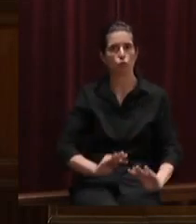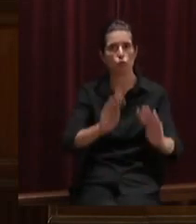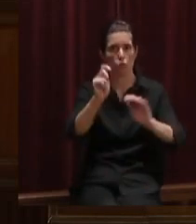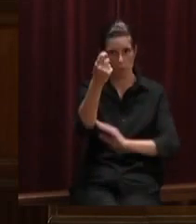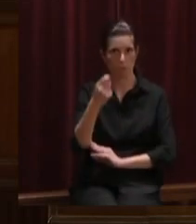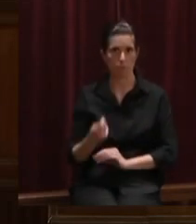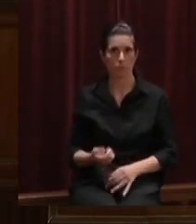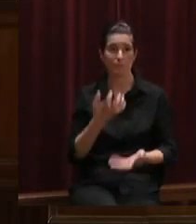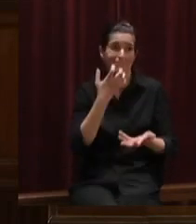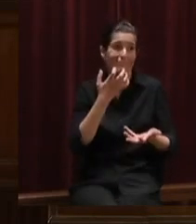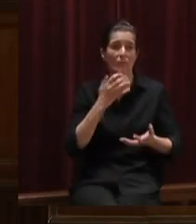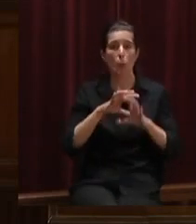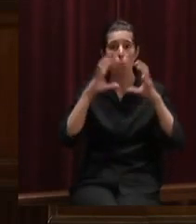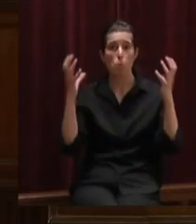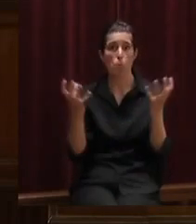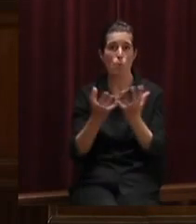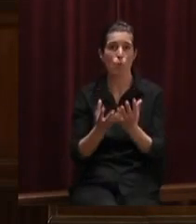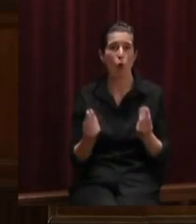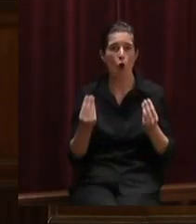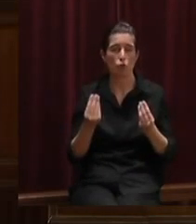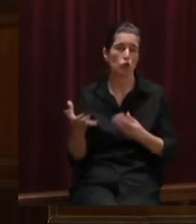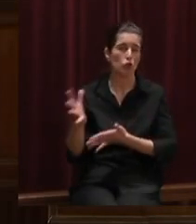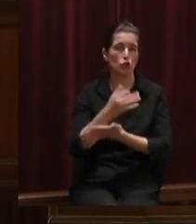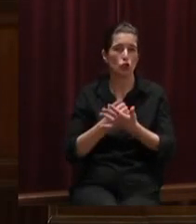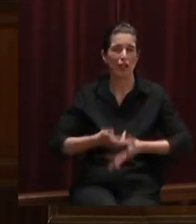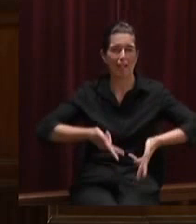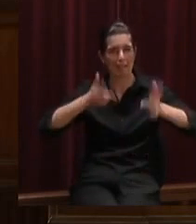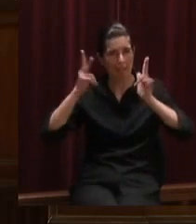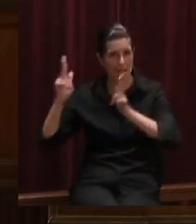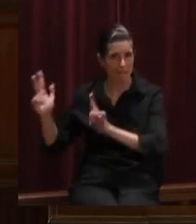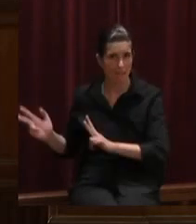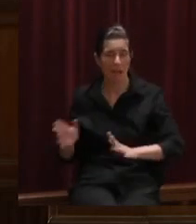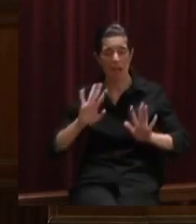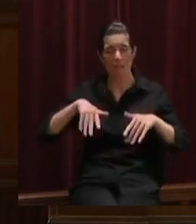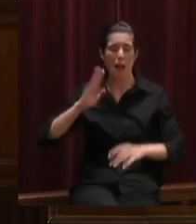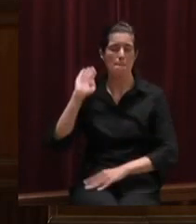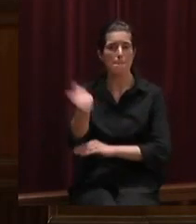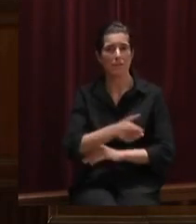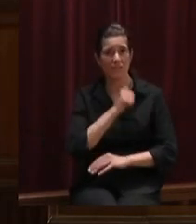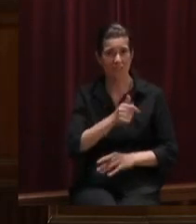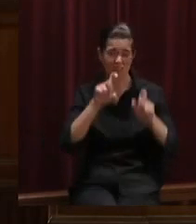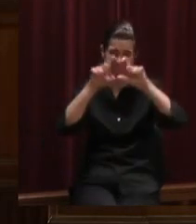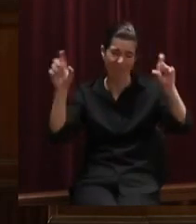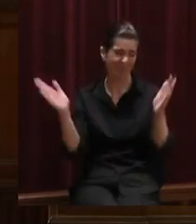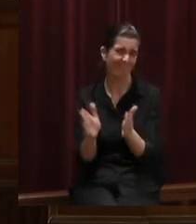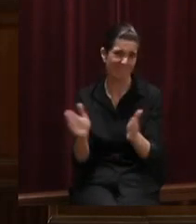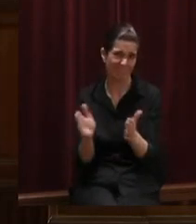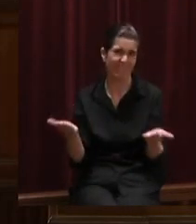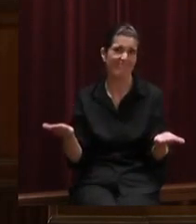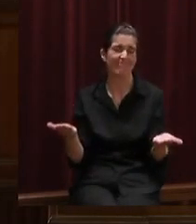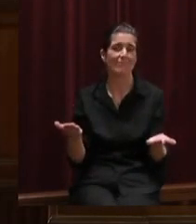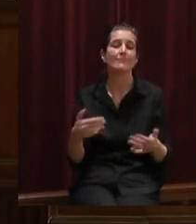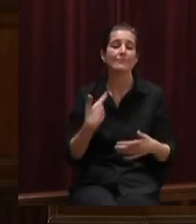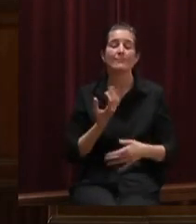en un món globalitzat i cada vegada més liberal, en el qual el petit està sempre amenaçat. Per això hem d'ajudar-los i